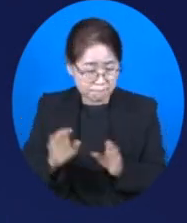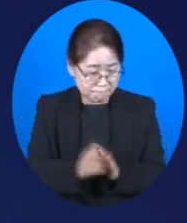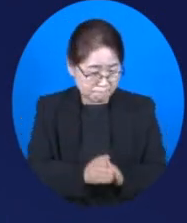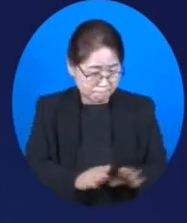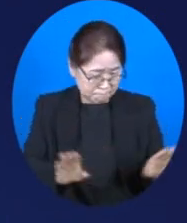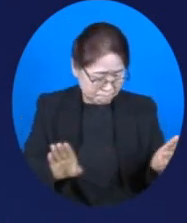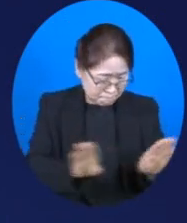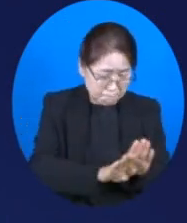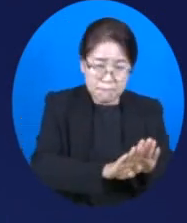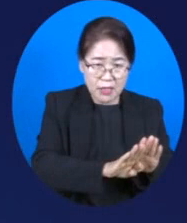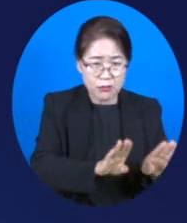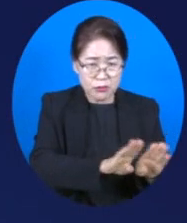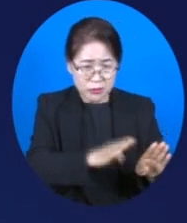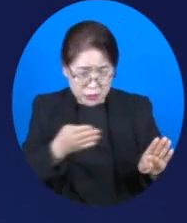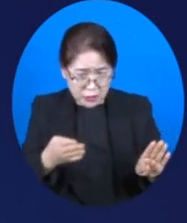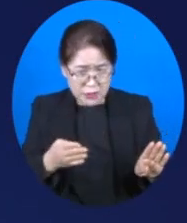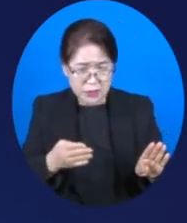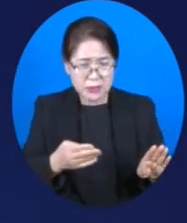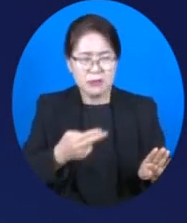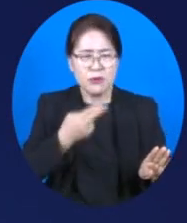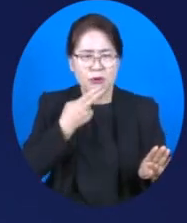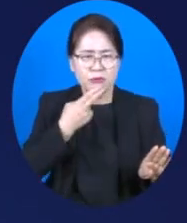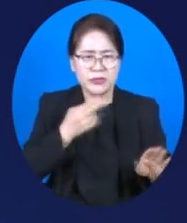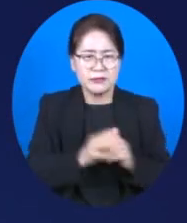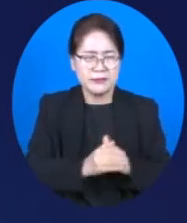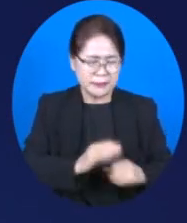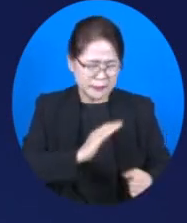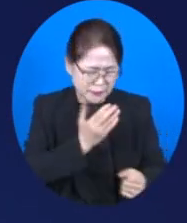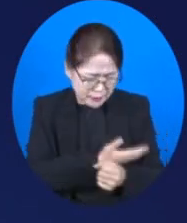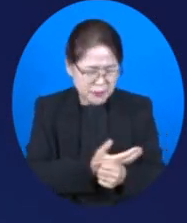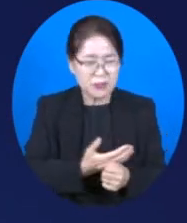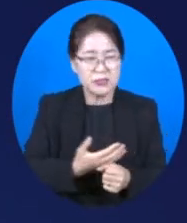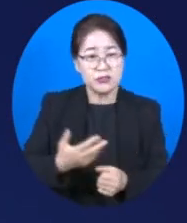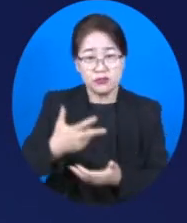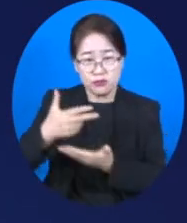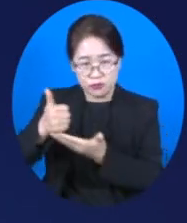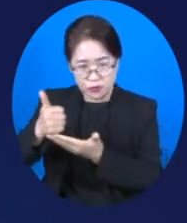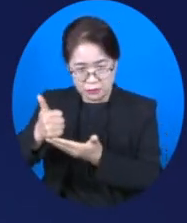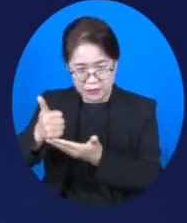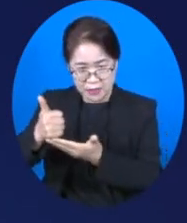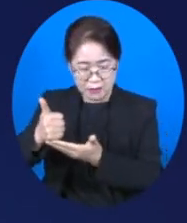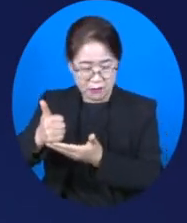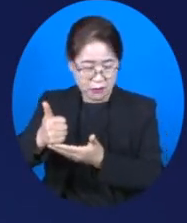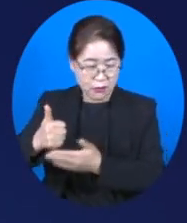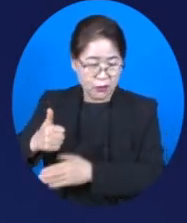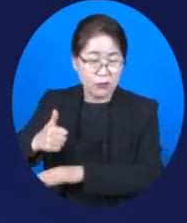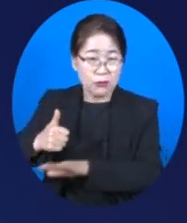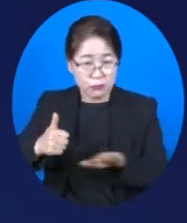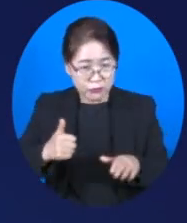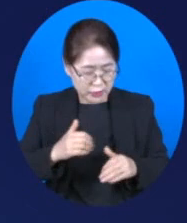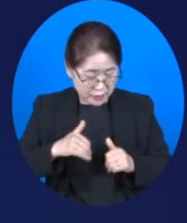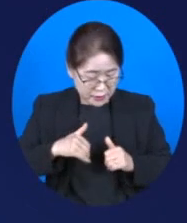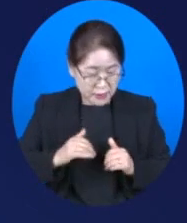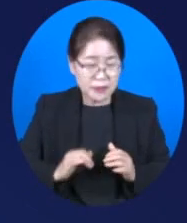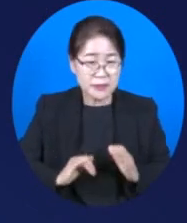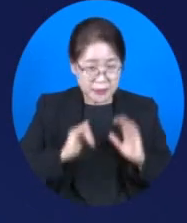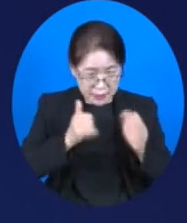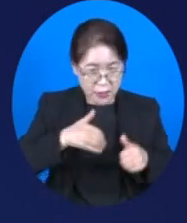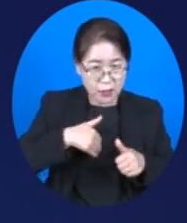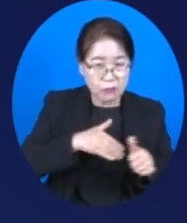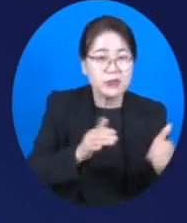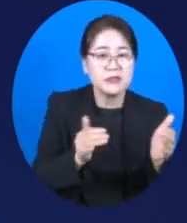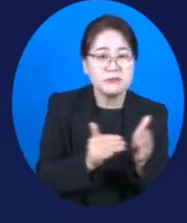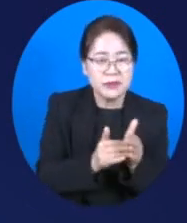없고 닫으면 열 자가 없는 주님이 우리를 이 세상에 보내신 것입니다. 그런데 부활하신